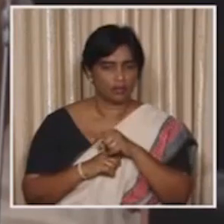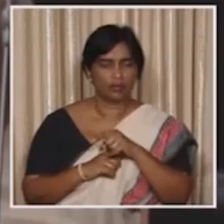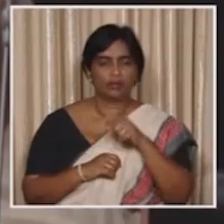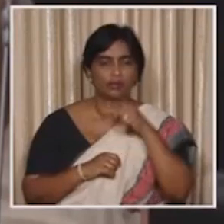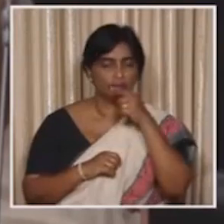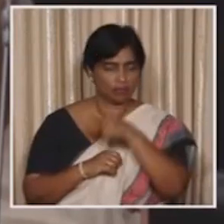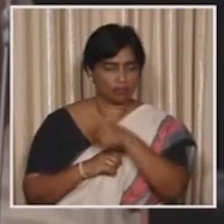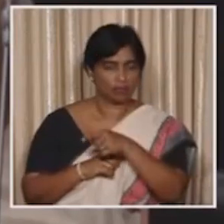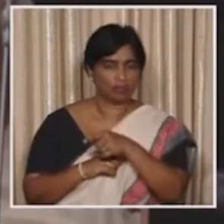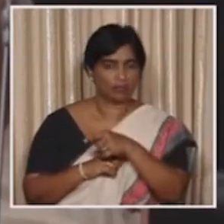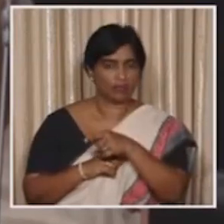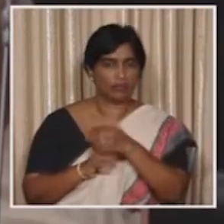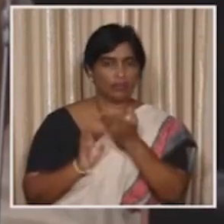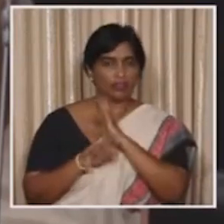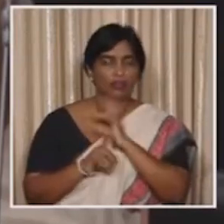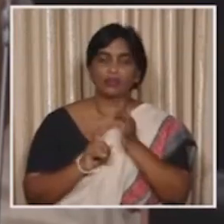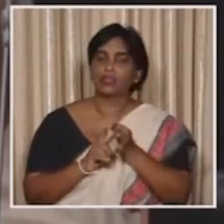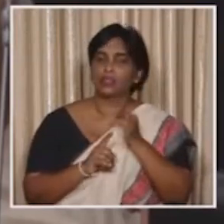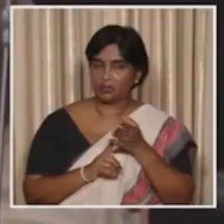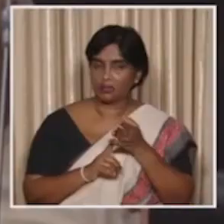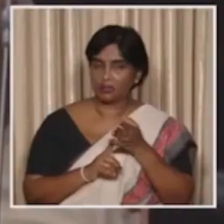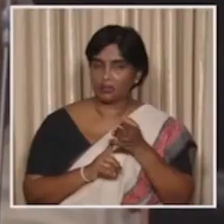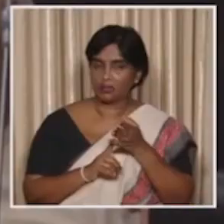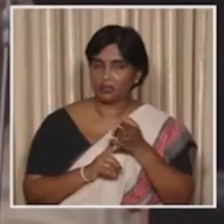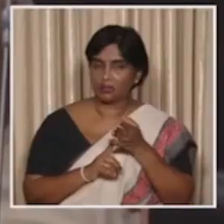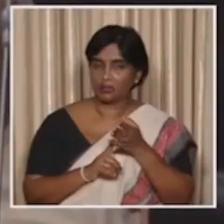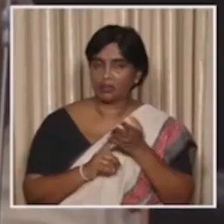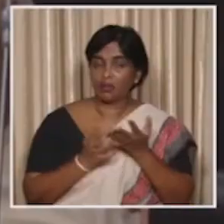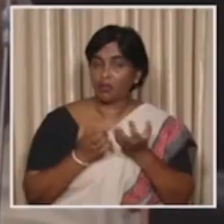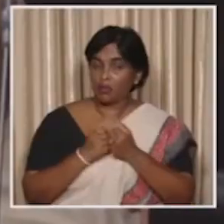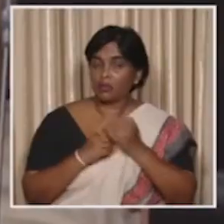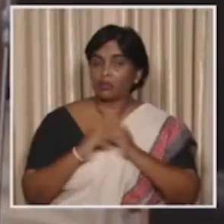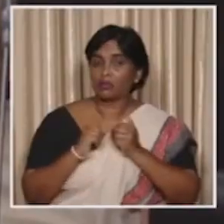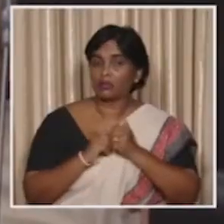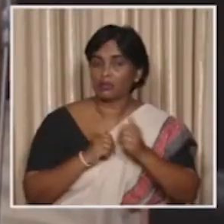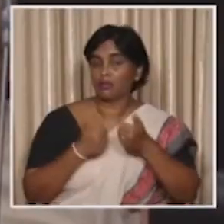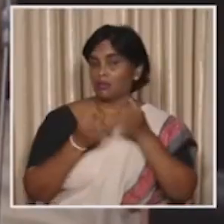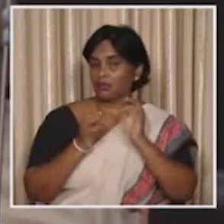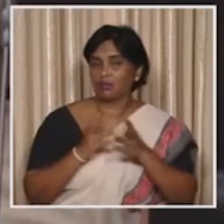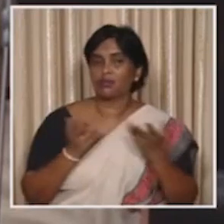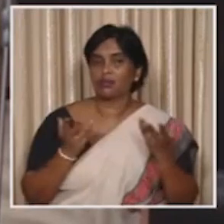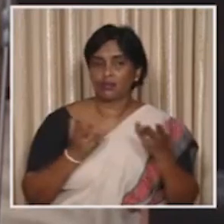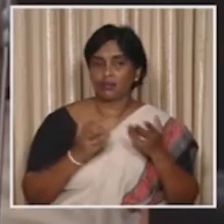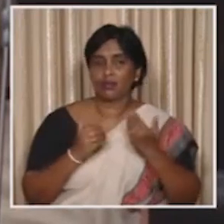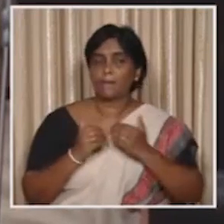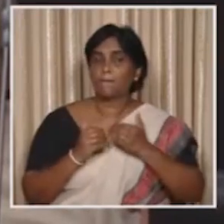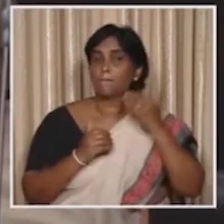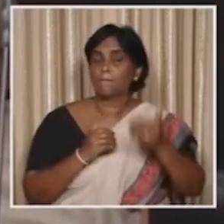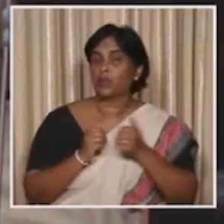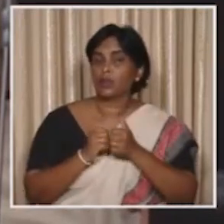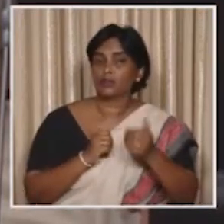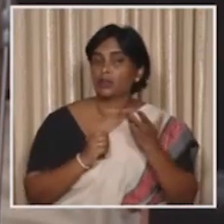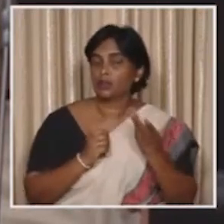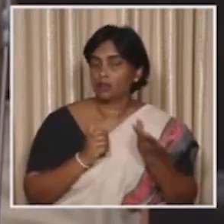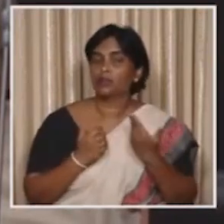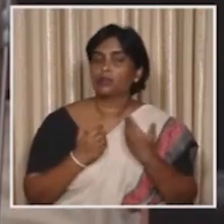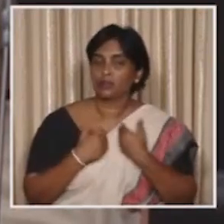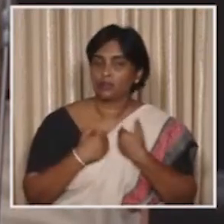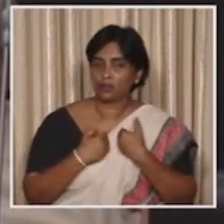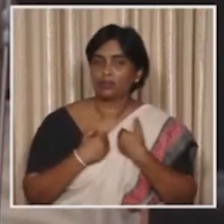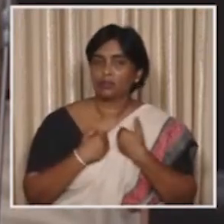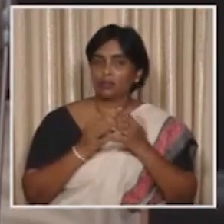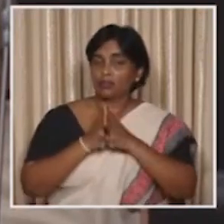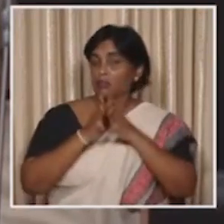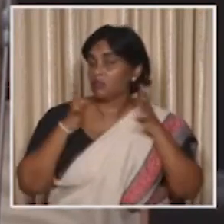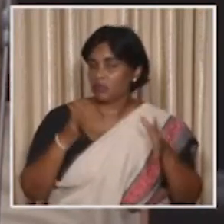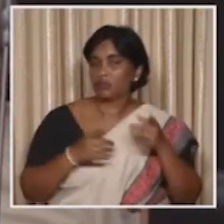මෙතුමයි හිටපු ජනාධිපතිතුමා වමනා පීවර ගත්තේ නැහැ කියලා. ඊට පස්සේ මොකද්ද සිදු වුනේ? ඉතින් අපි මේ ගැන